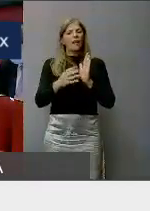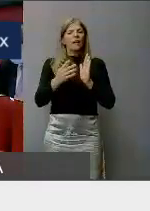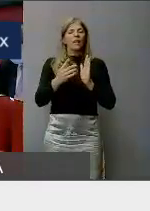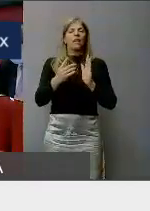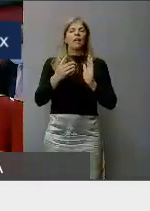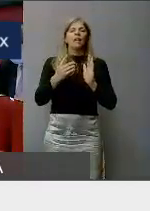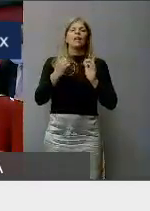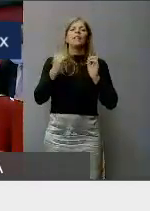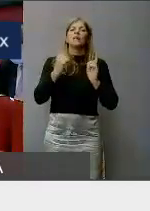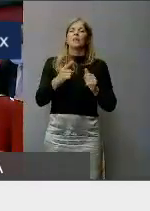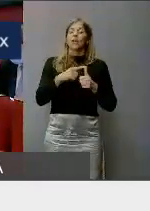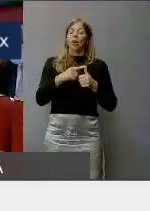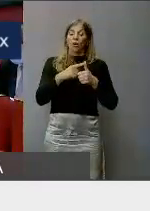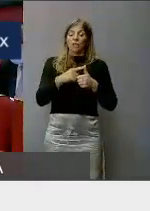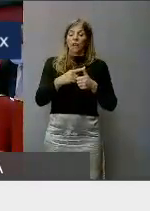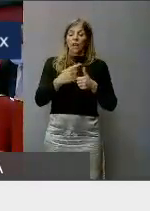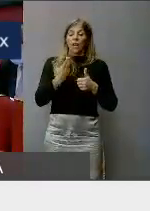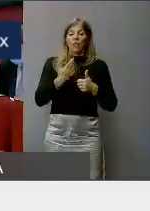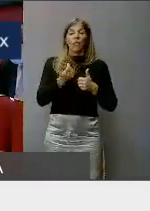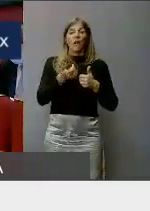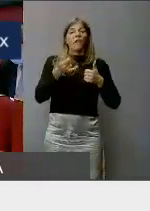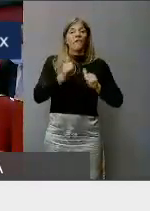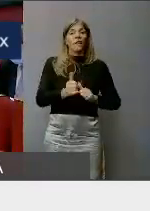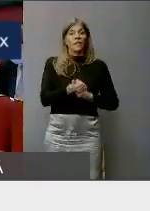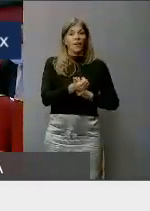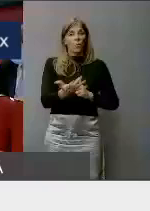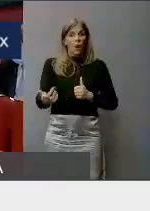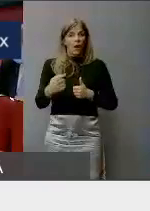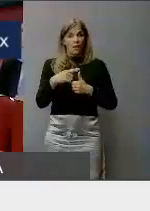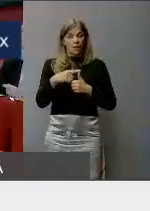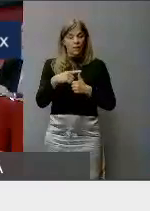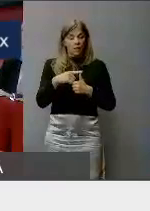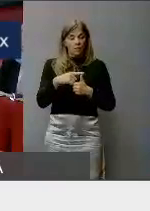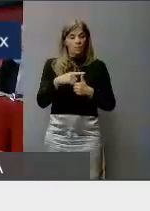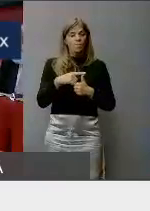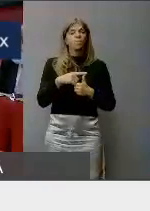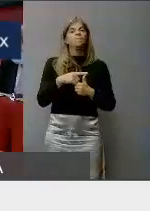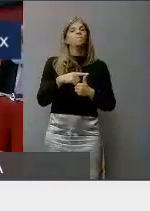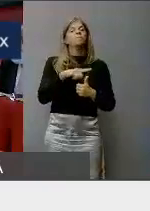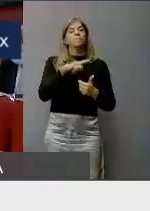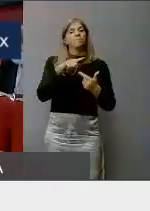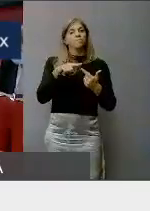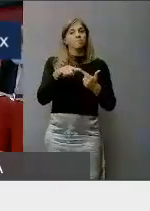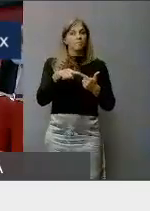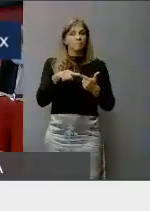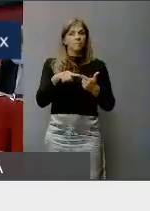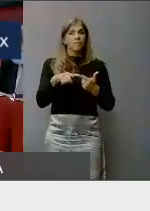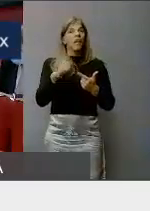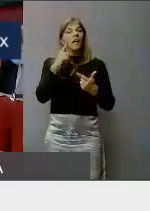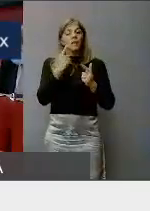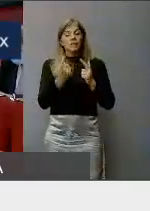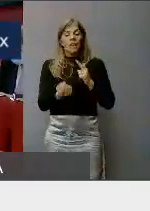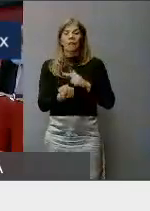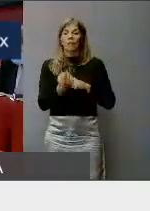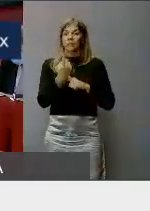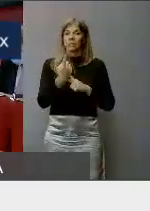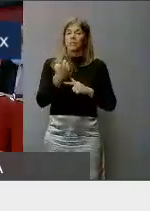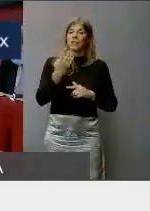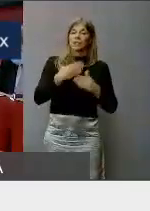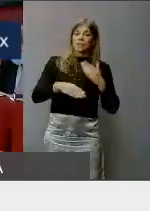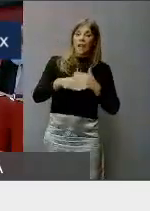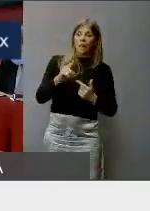figli non più intesi come compagni di generici poi introduce il tema della disabilità della mono